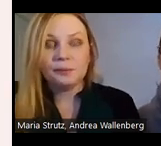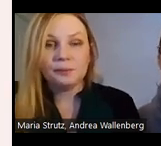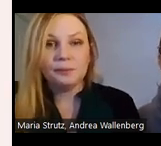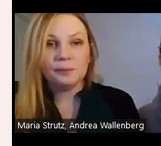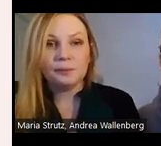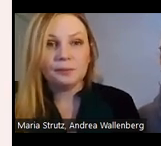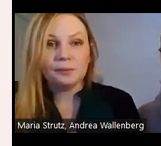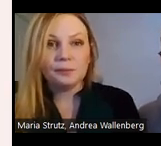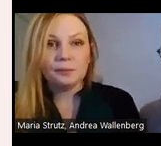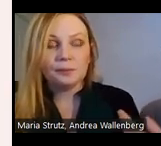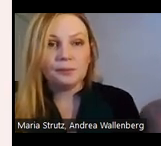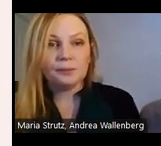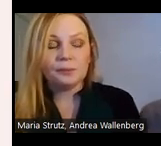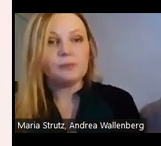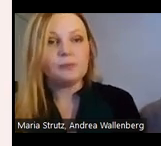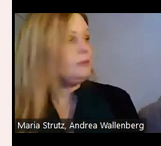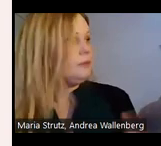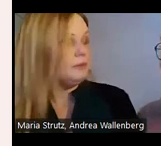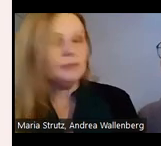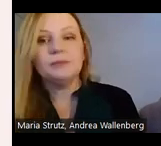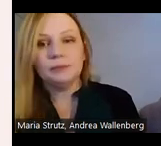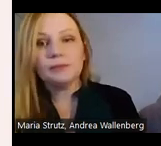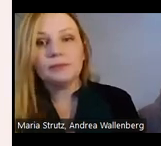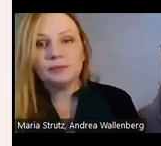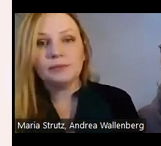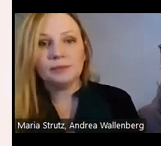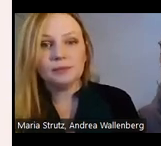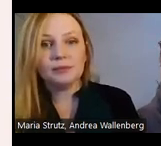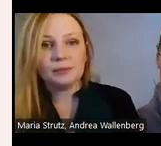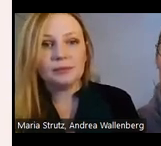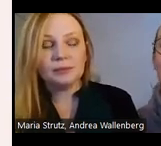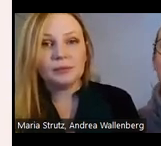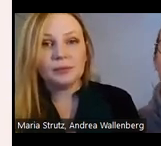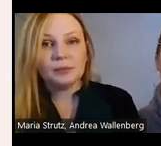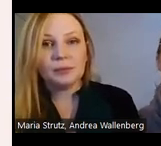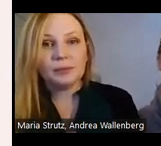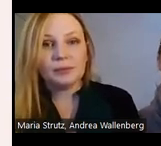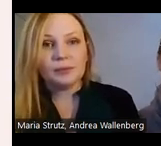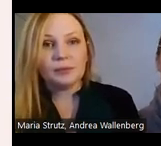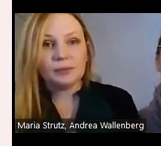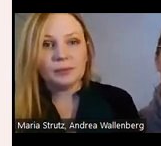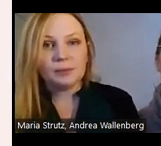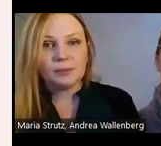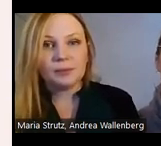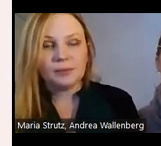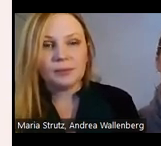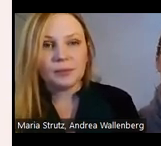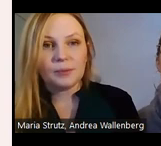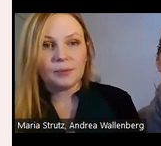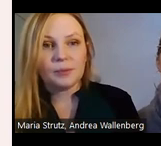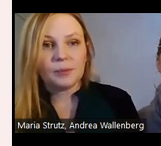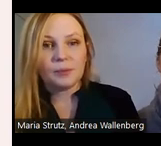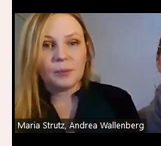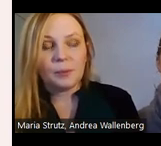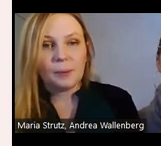För vi måste ju förstå att det finns någon som jag kan skicka en signal till och få ett svar. Det utvecklas ju under barnets första